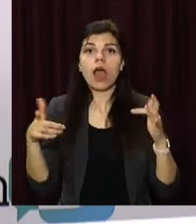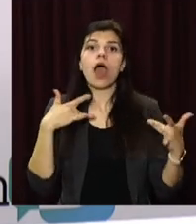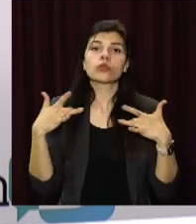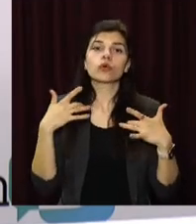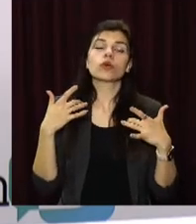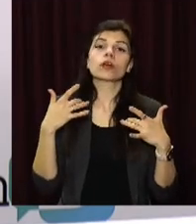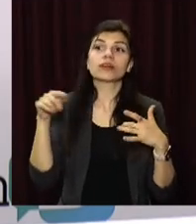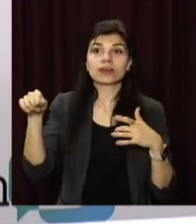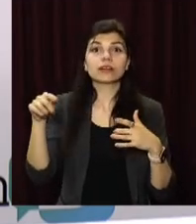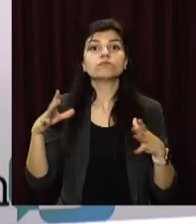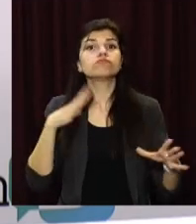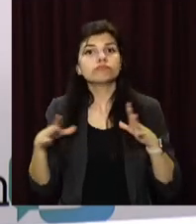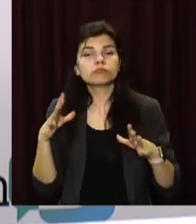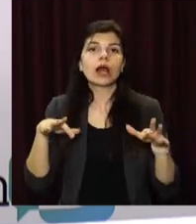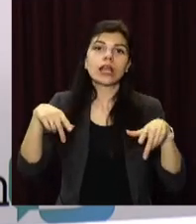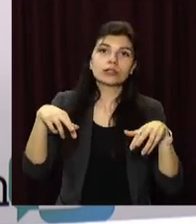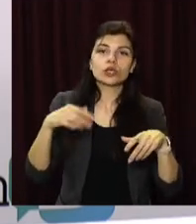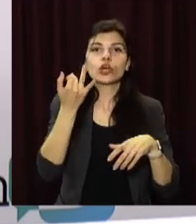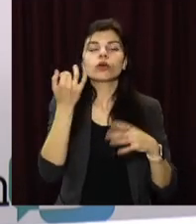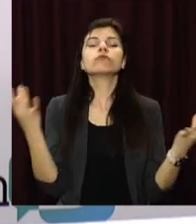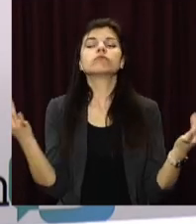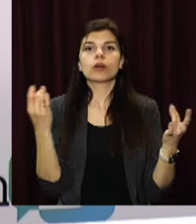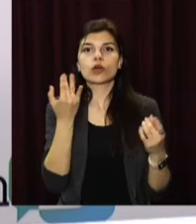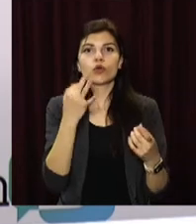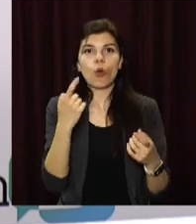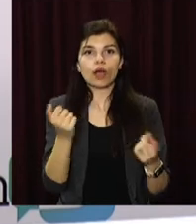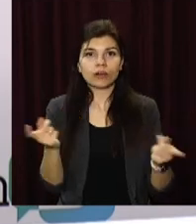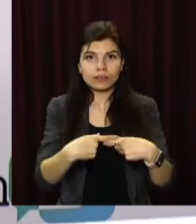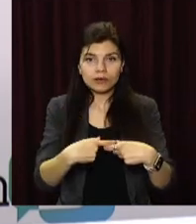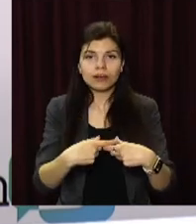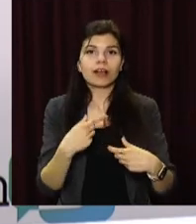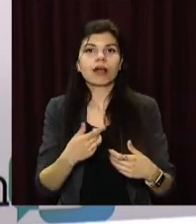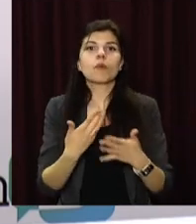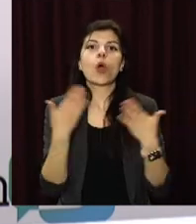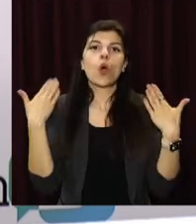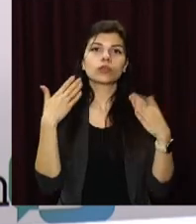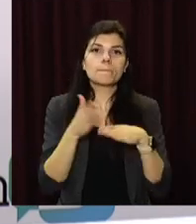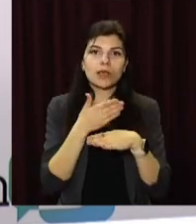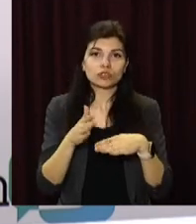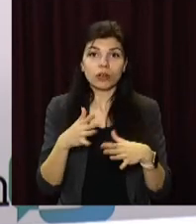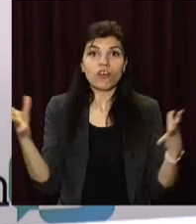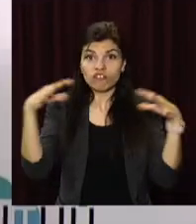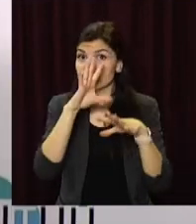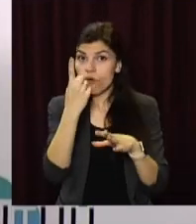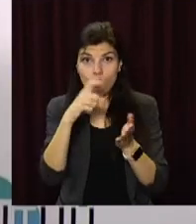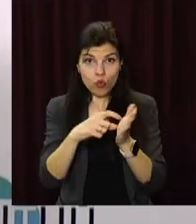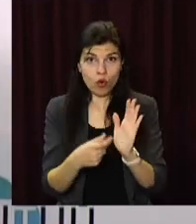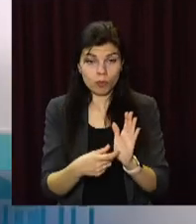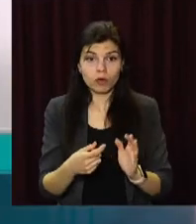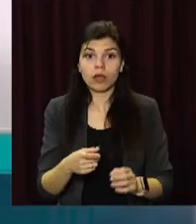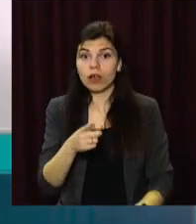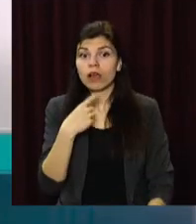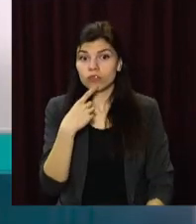репетируют, обедают, танцуют, занимаются йогой, отдыхают между спектаклями тоже в одной комнате.